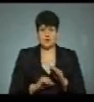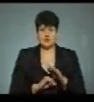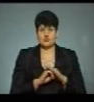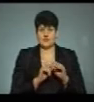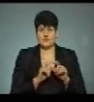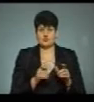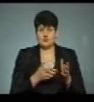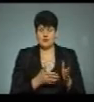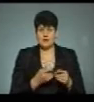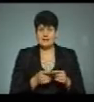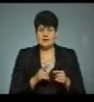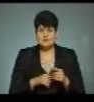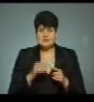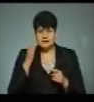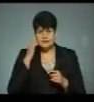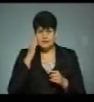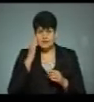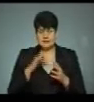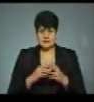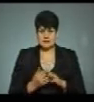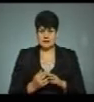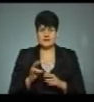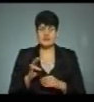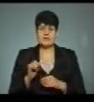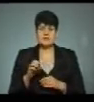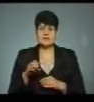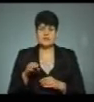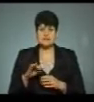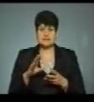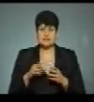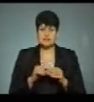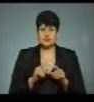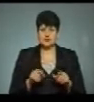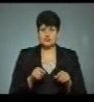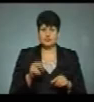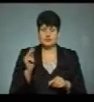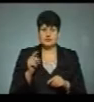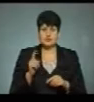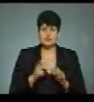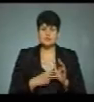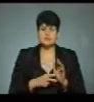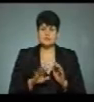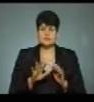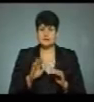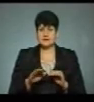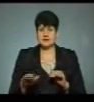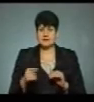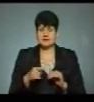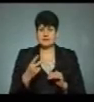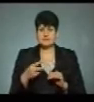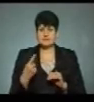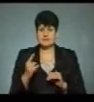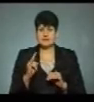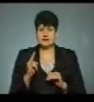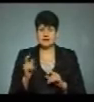є джерело інтелекту села. Це Настасівська загальноосвітня школа. Тут навчається 175 учнів. З них 21